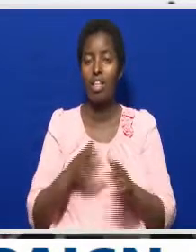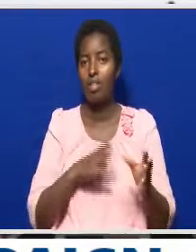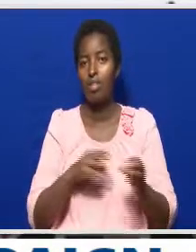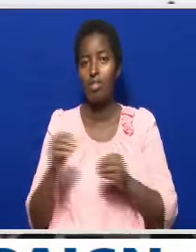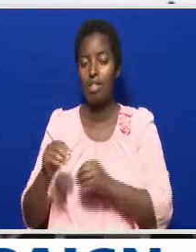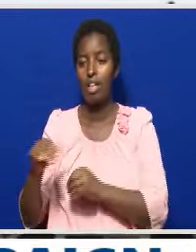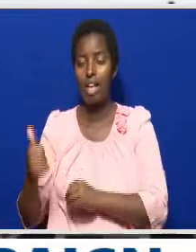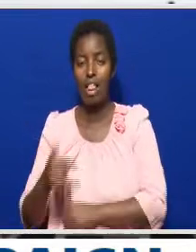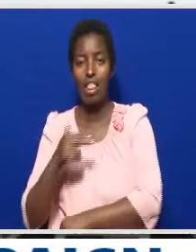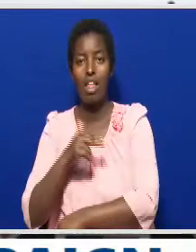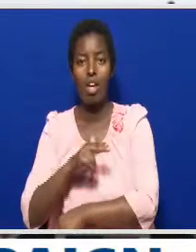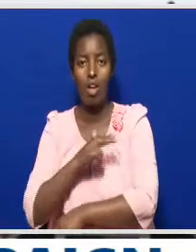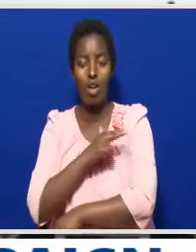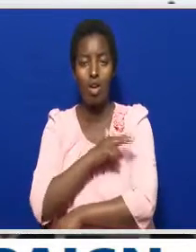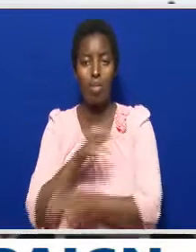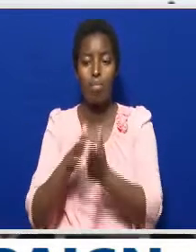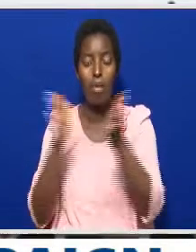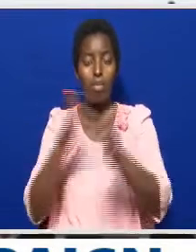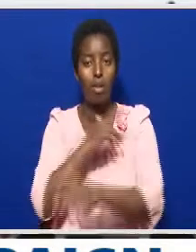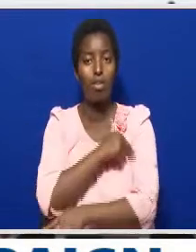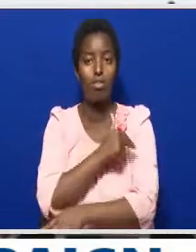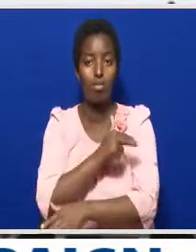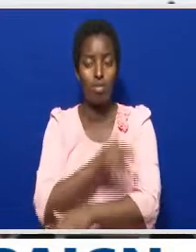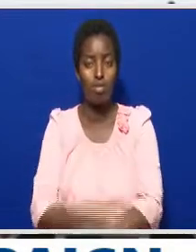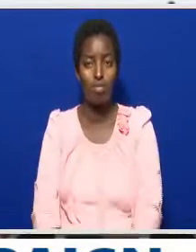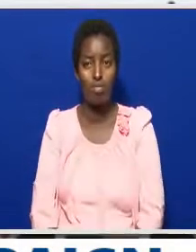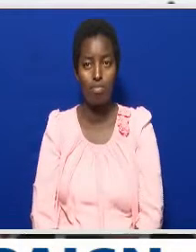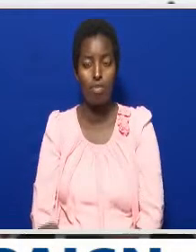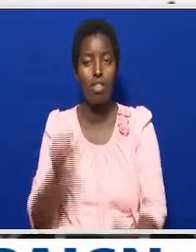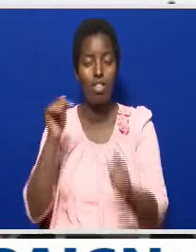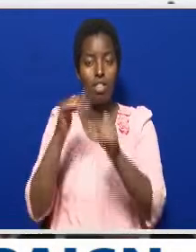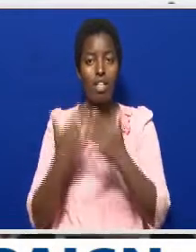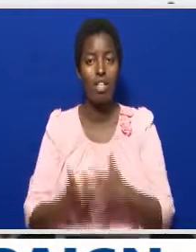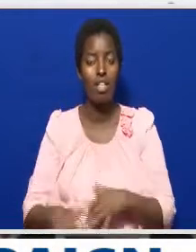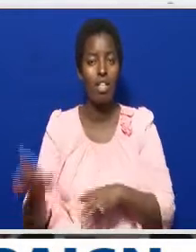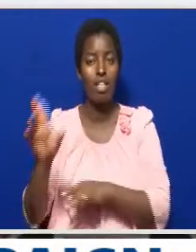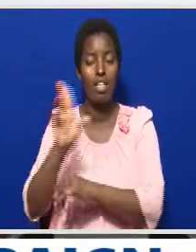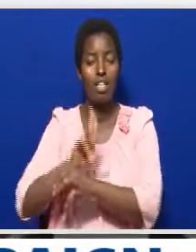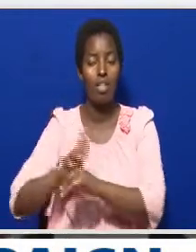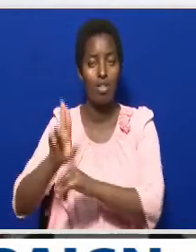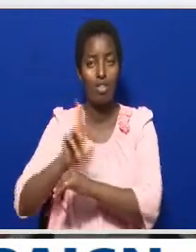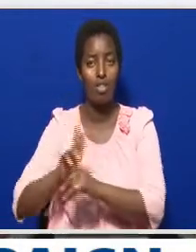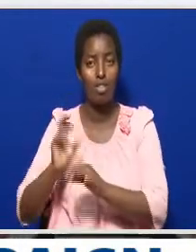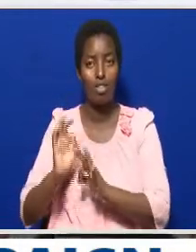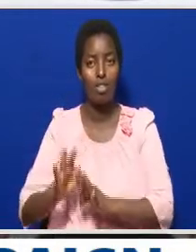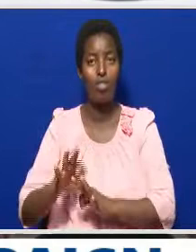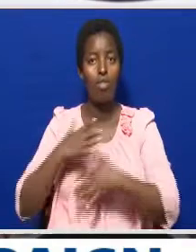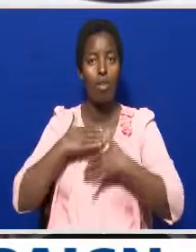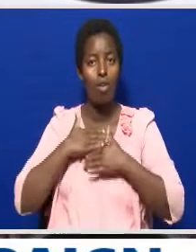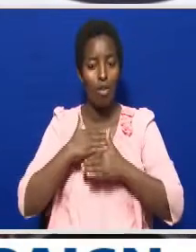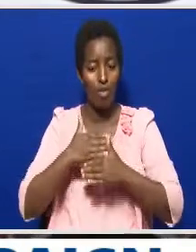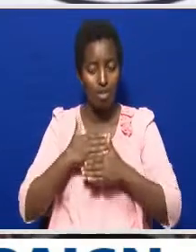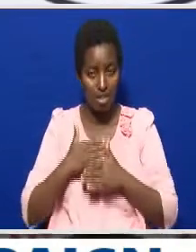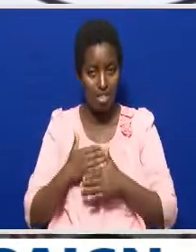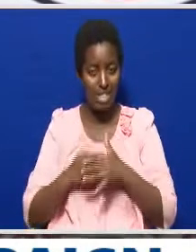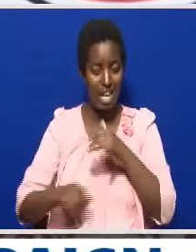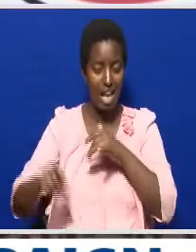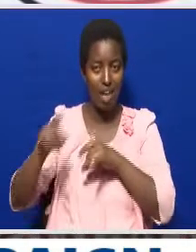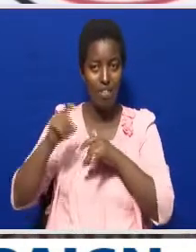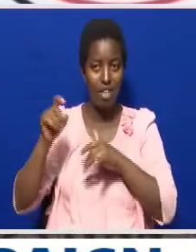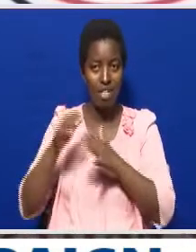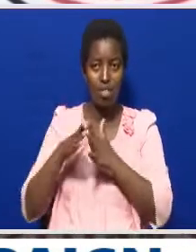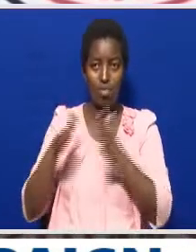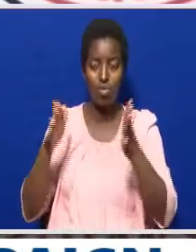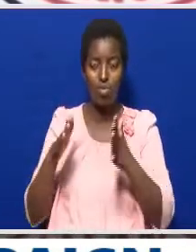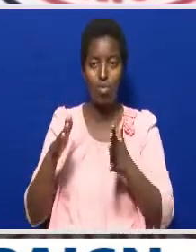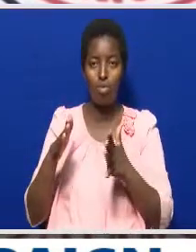katika hospitali za serikali. So imesaidia sana. Kwa sasa matumishi ya oxygen yameenda juu sana